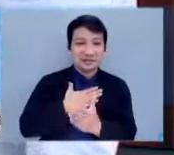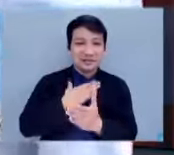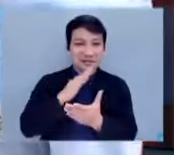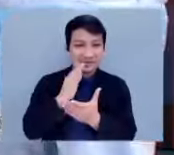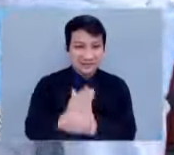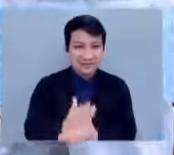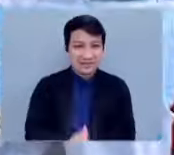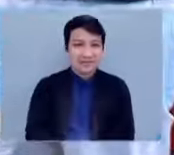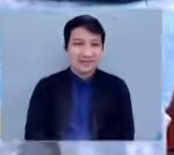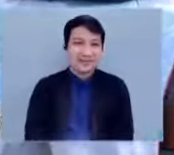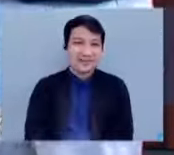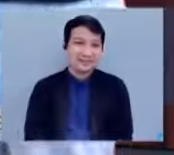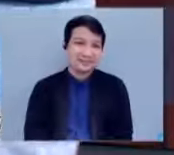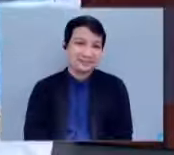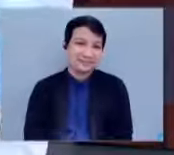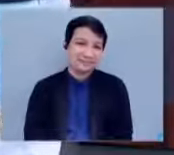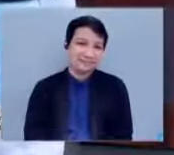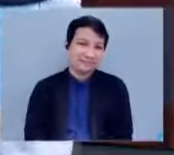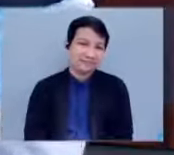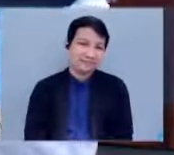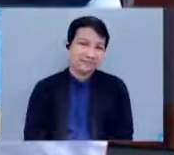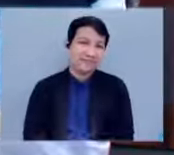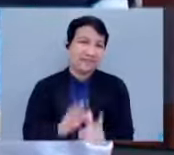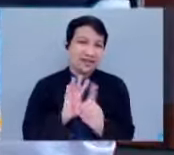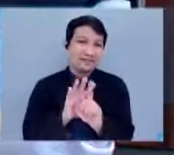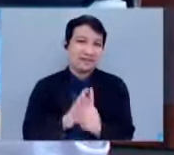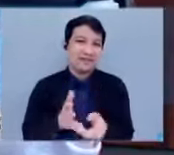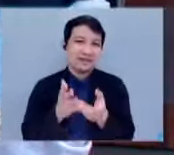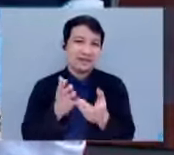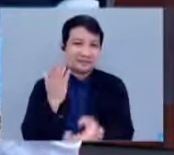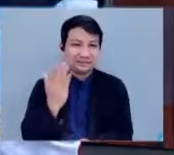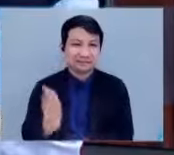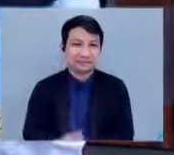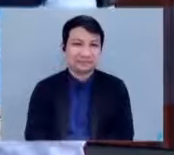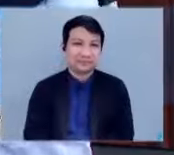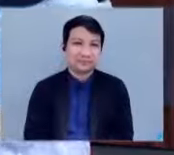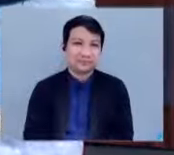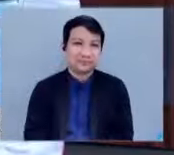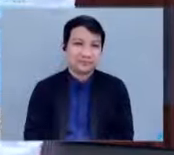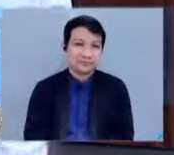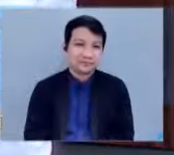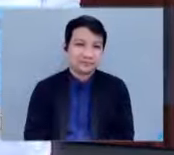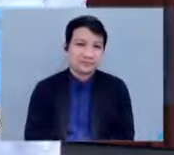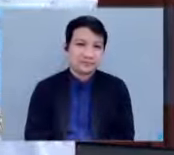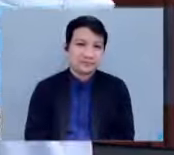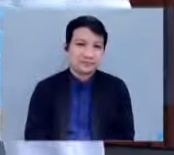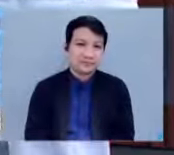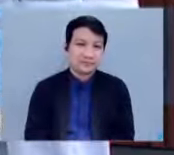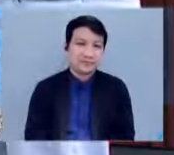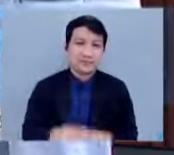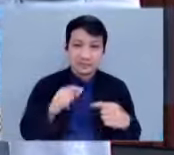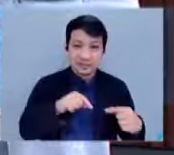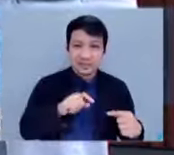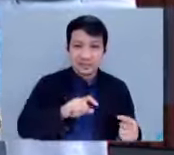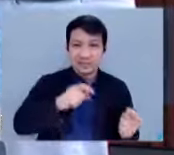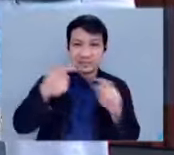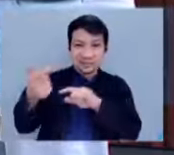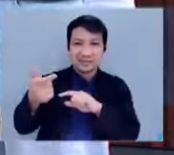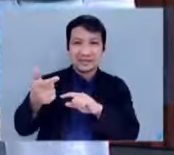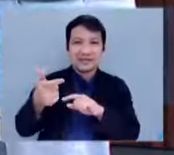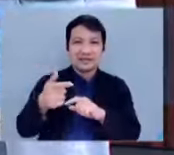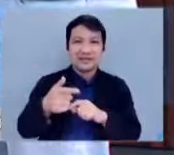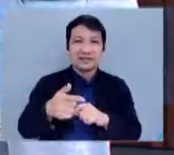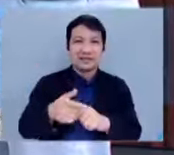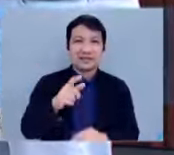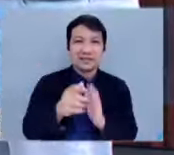y Kaya pala nagtrend sinasabi mo da nagt transition siya to falsetto Oo kasi Talent